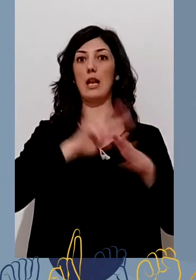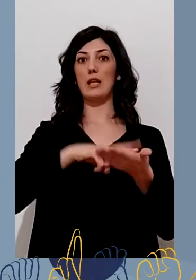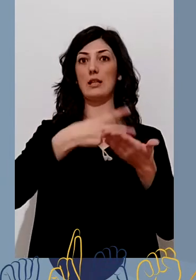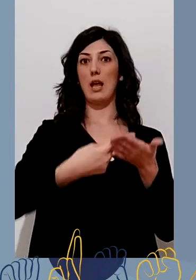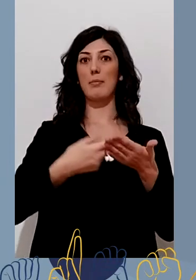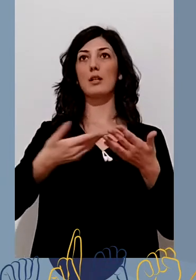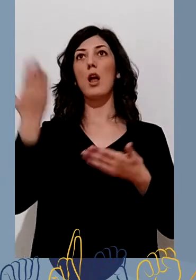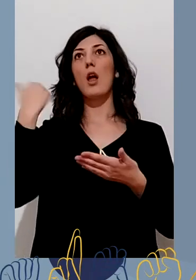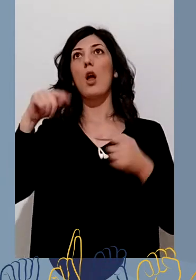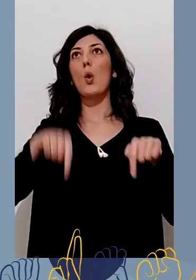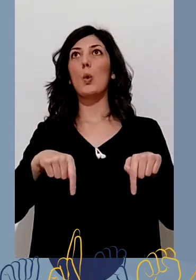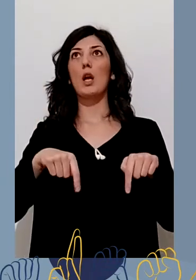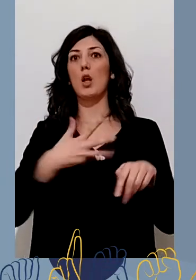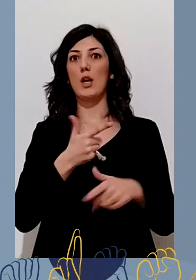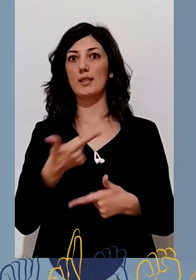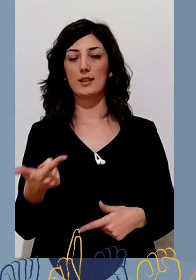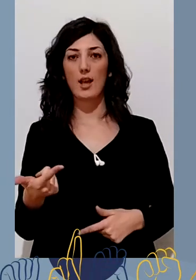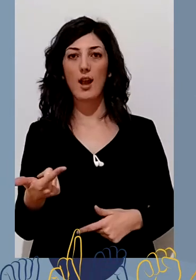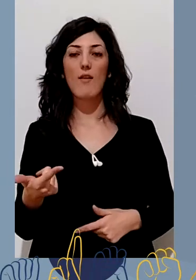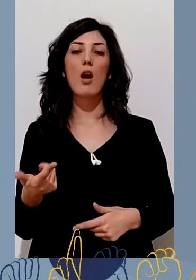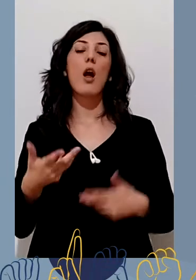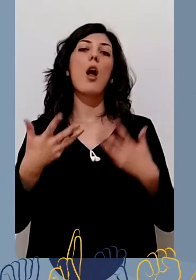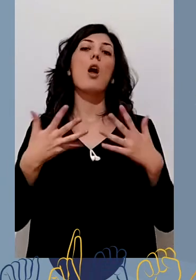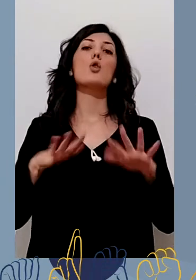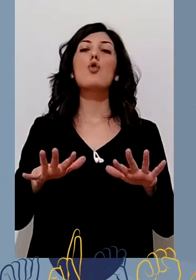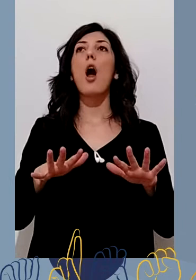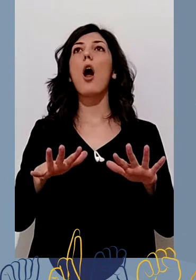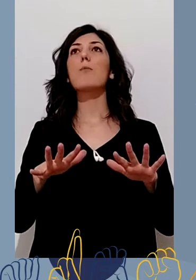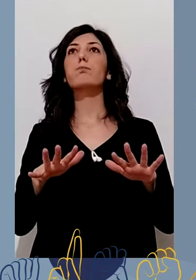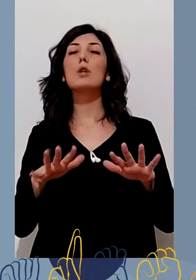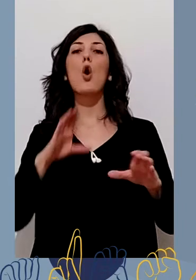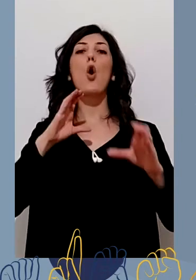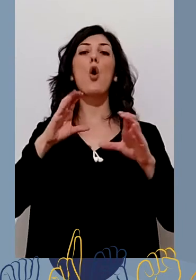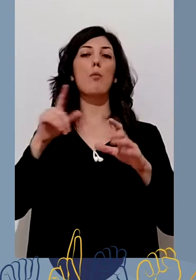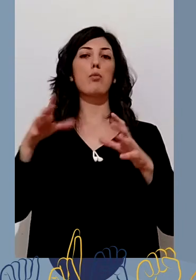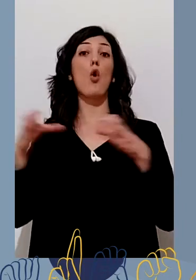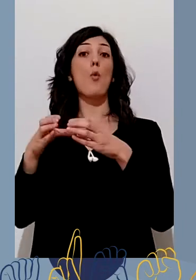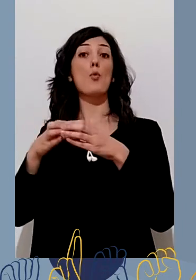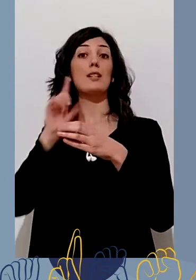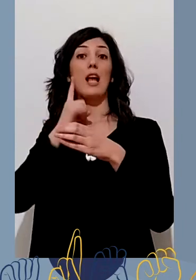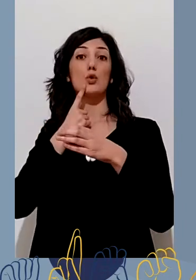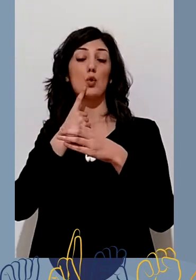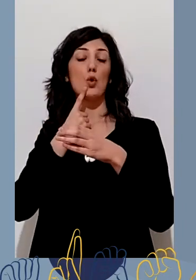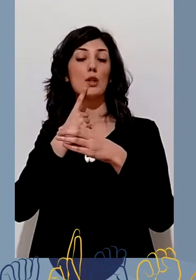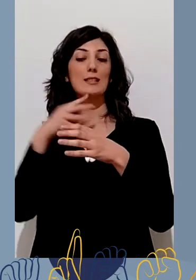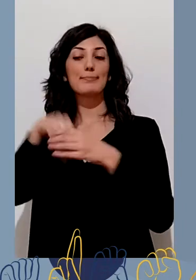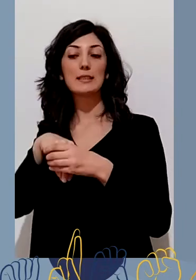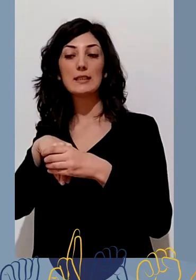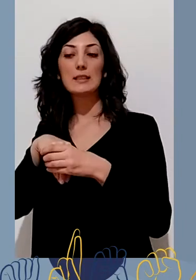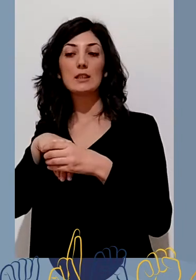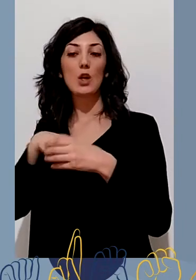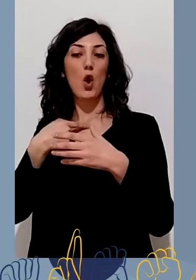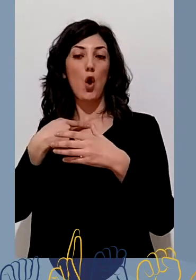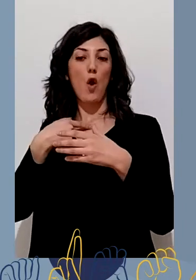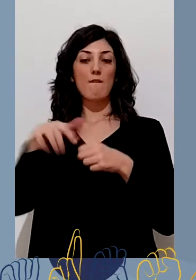mi sono dovuto approcciare con la comunità dei sordi e quindi, nascendo da una famiglia sorda, mi sono ritrovato a